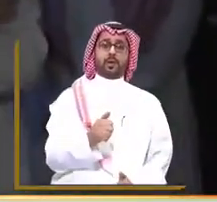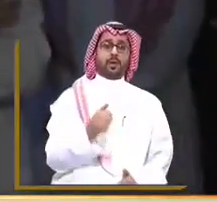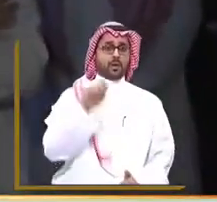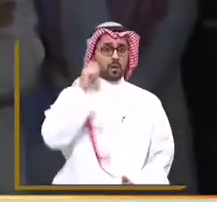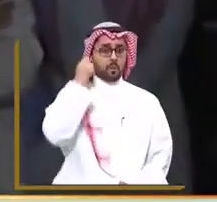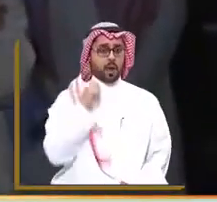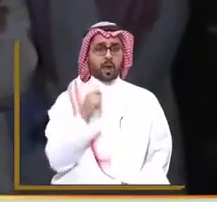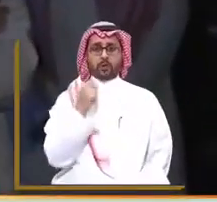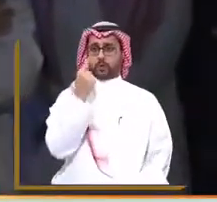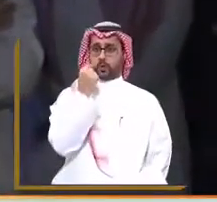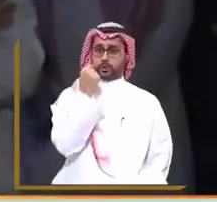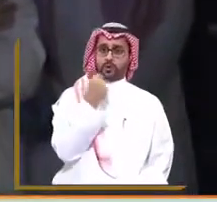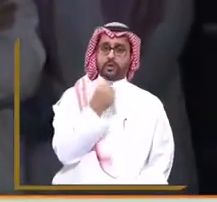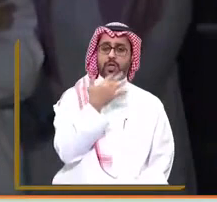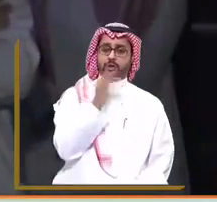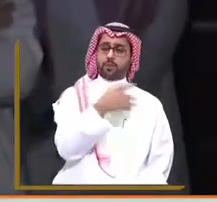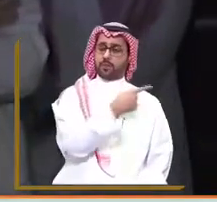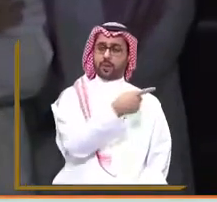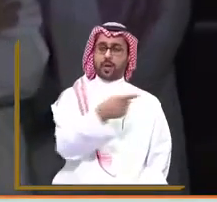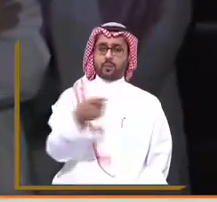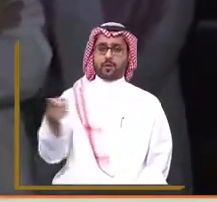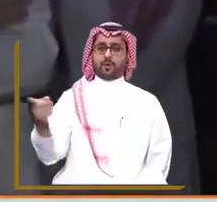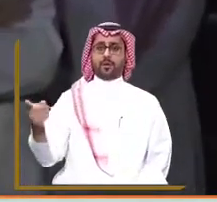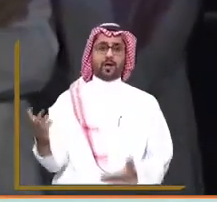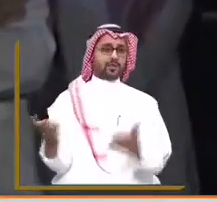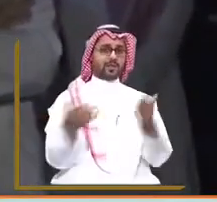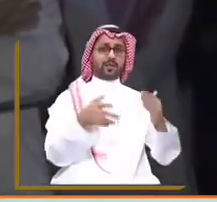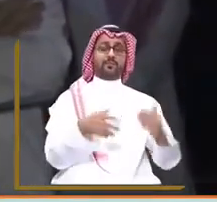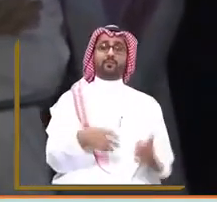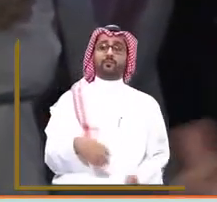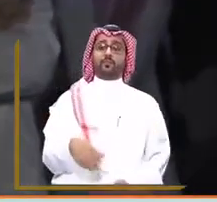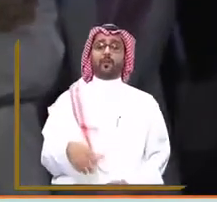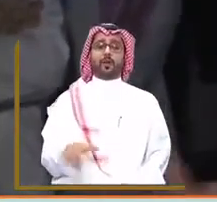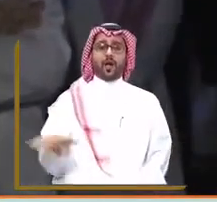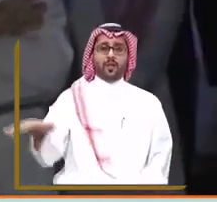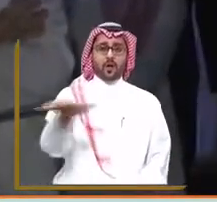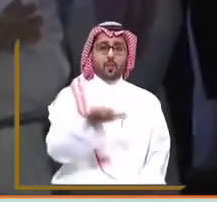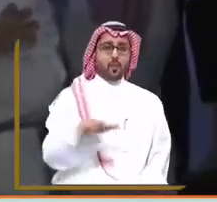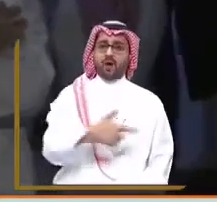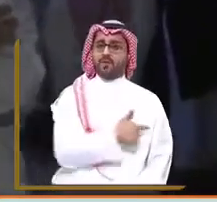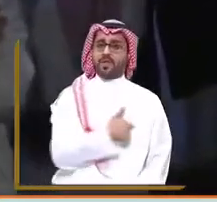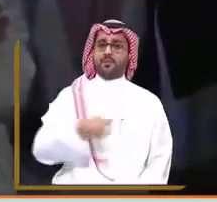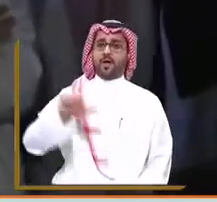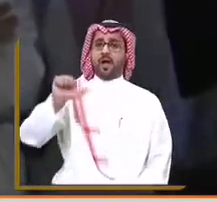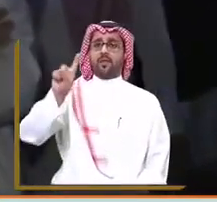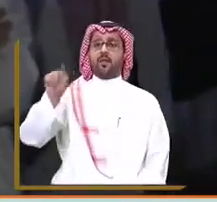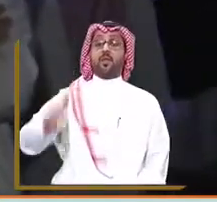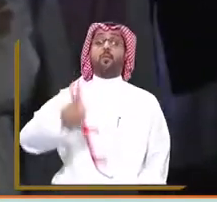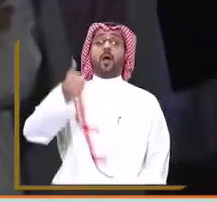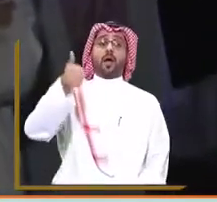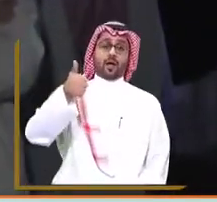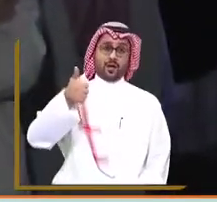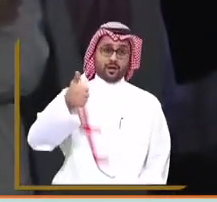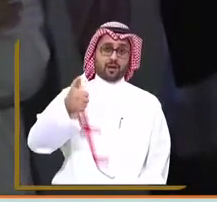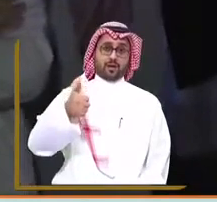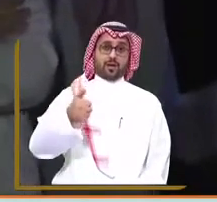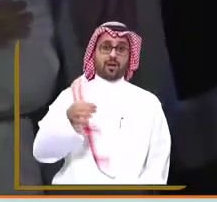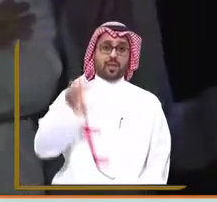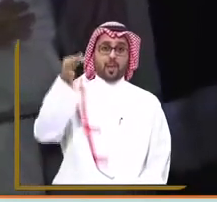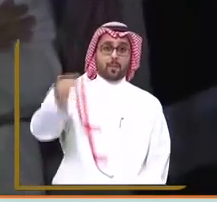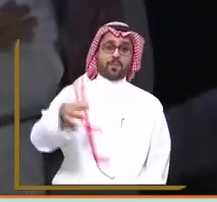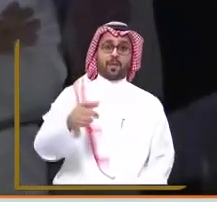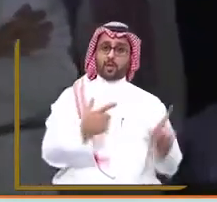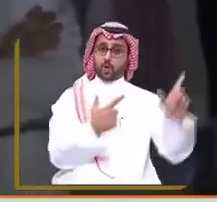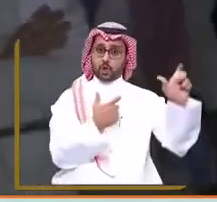المنطقة وبنات محافظة ضبا. محافظة ضبا مثل المحافظات الأخرى في الساحل إن شاء الله في منطقة